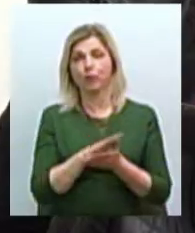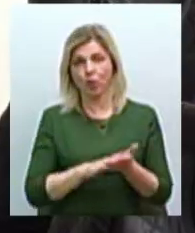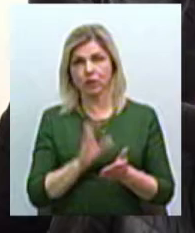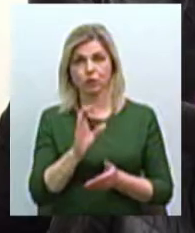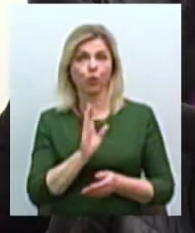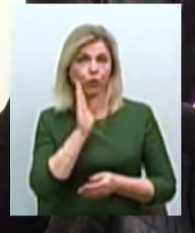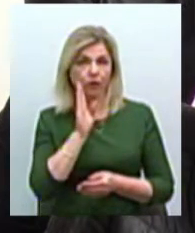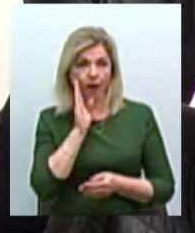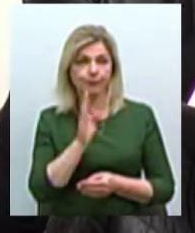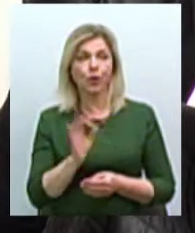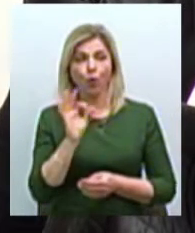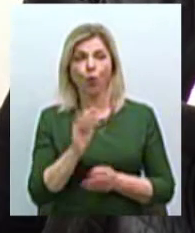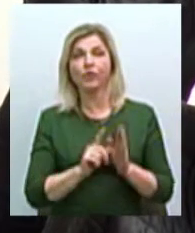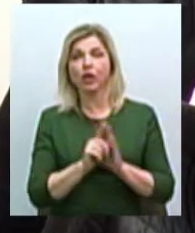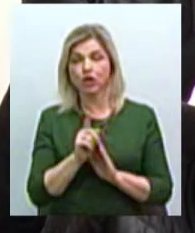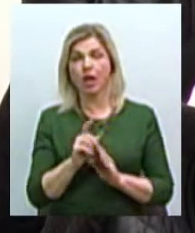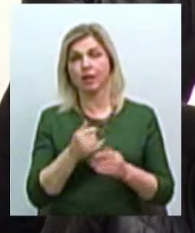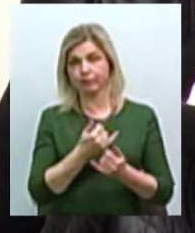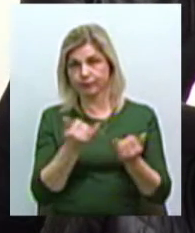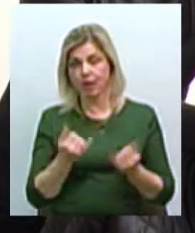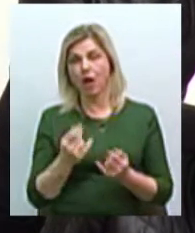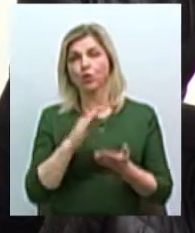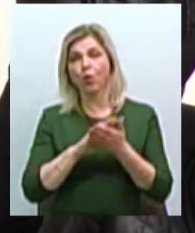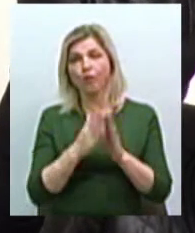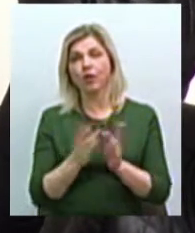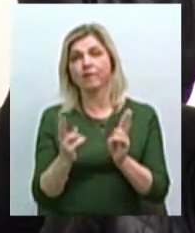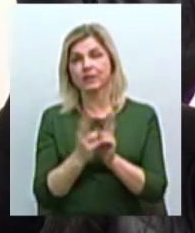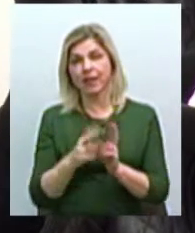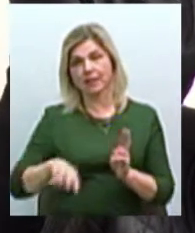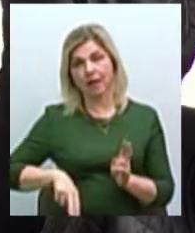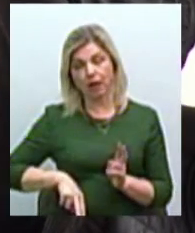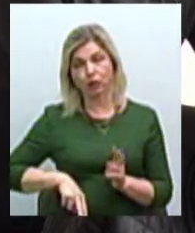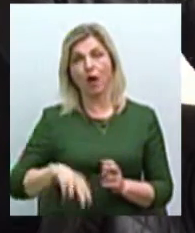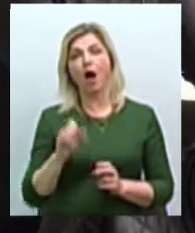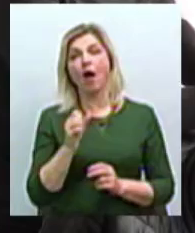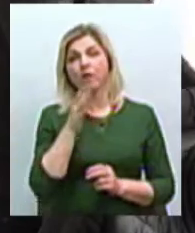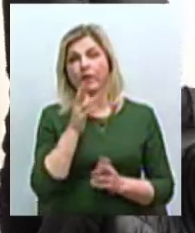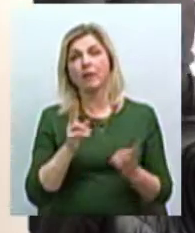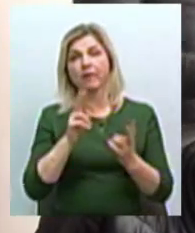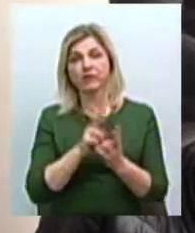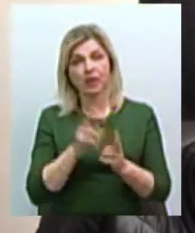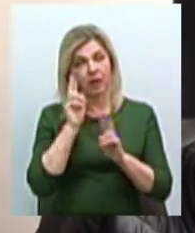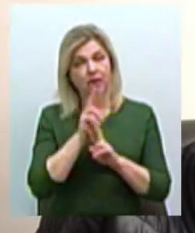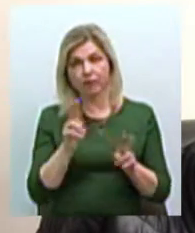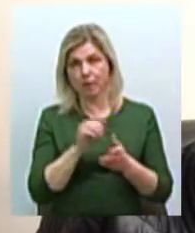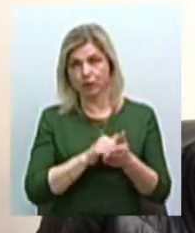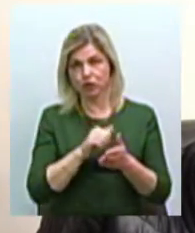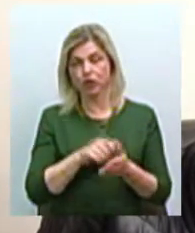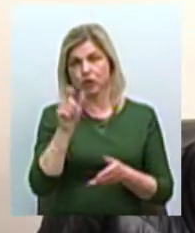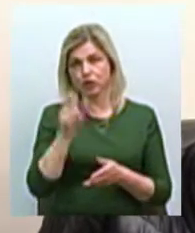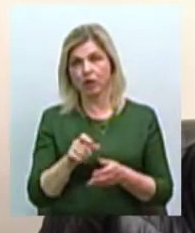стосовно постачання тепла ми домовилися з директором «Миколаївоблтеплоенерго» Миколою Логвіновим. Проте під час зустрічі з невідомих причин чоловік від